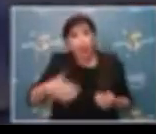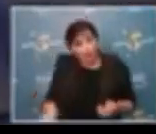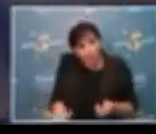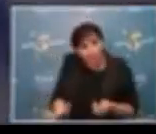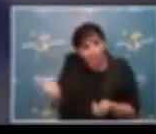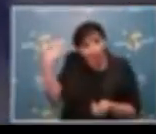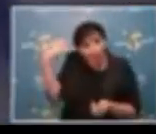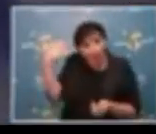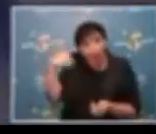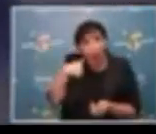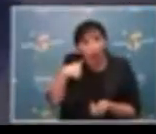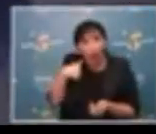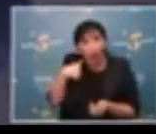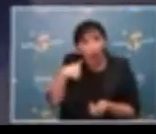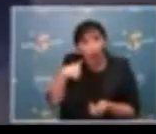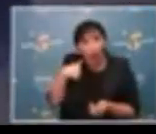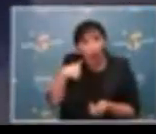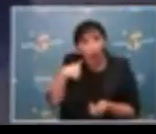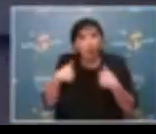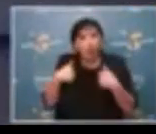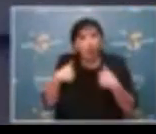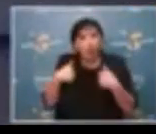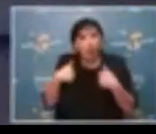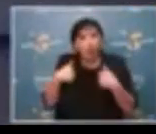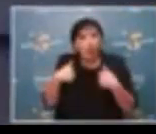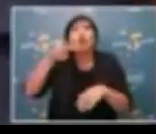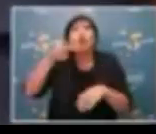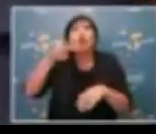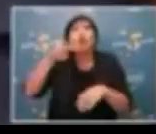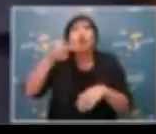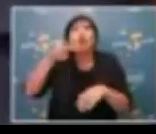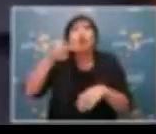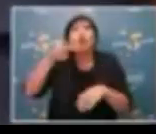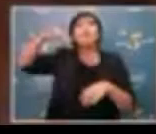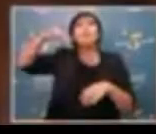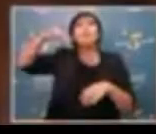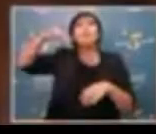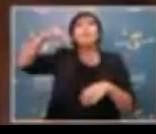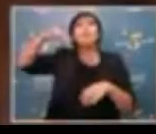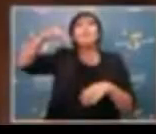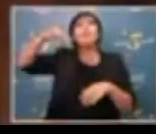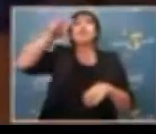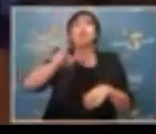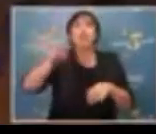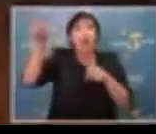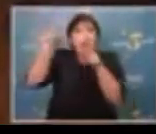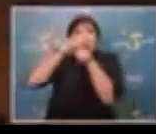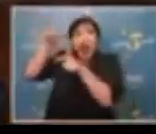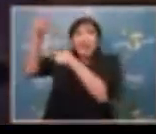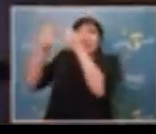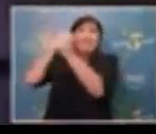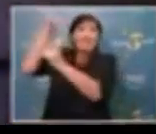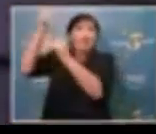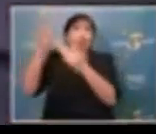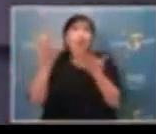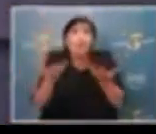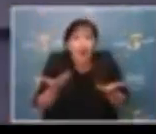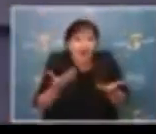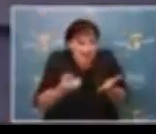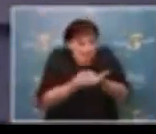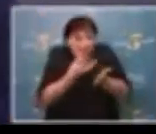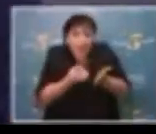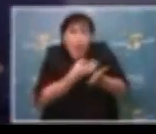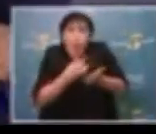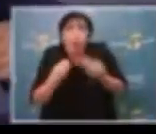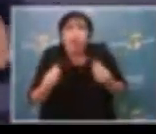io, l'ha usata Truman per dire nei paesi in via di sviluppo, ma lo sviluppo,